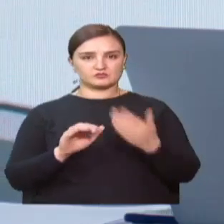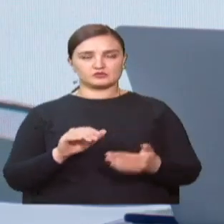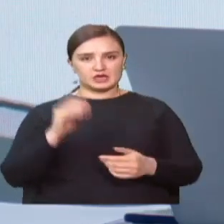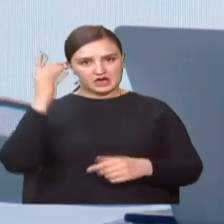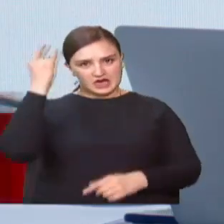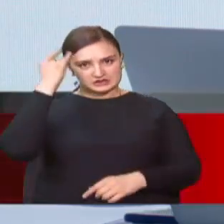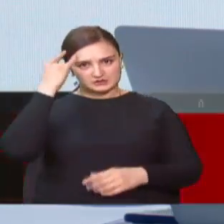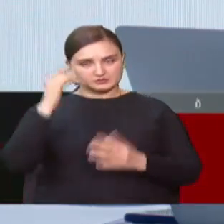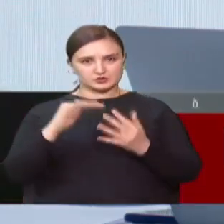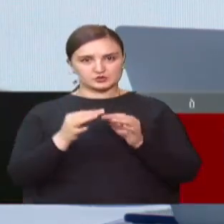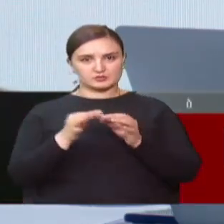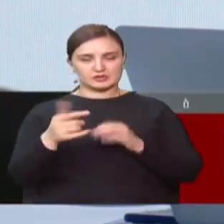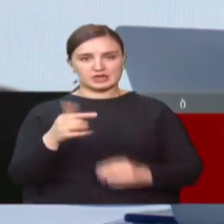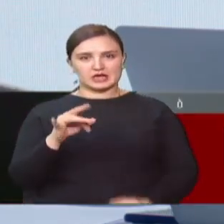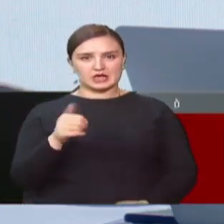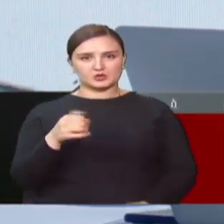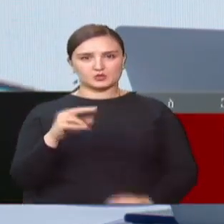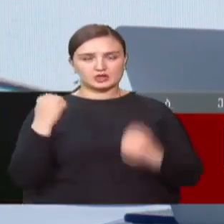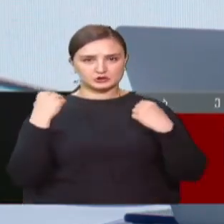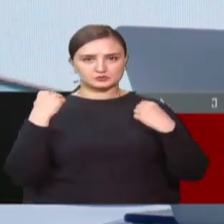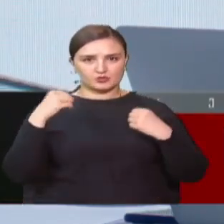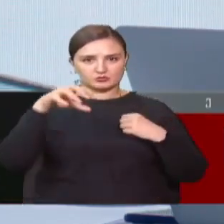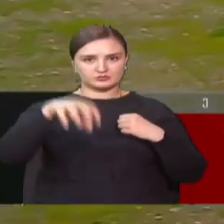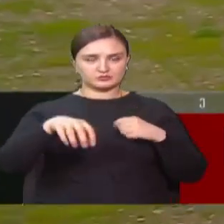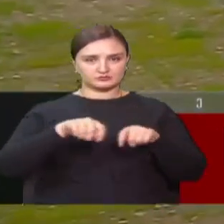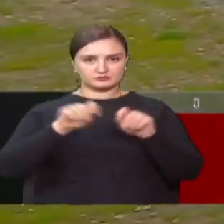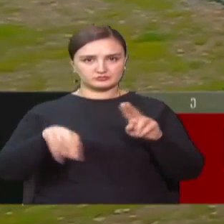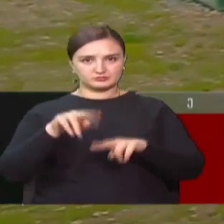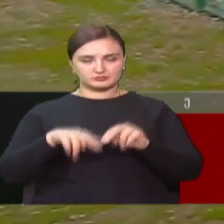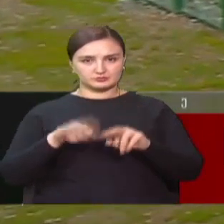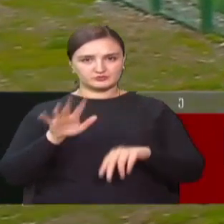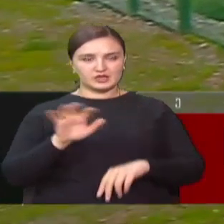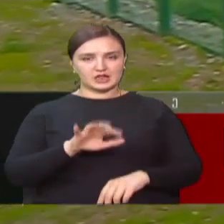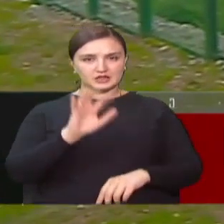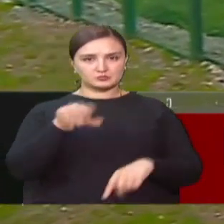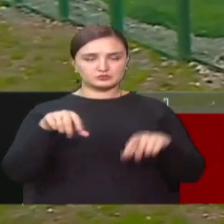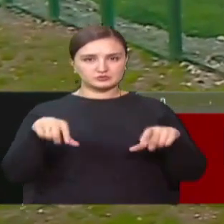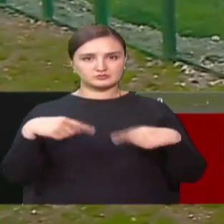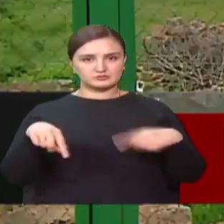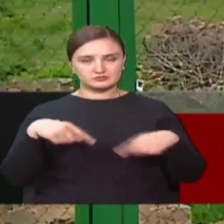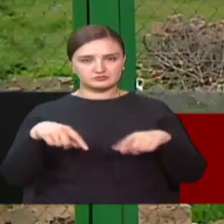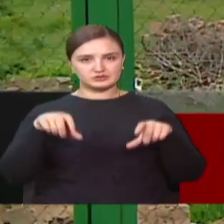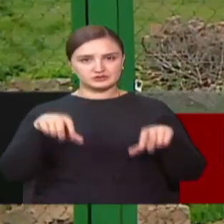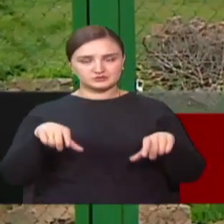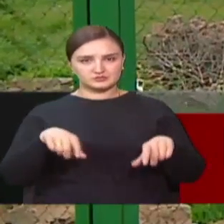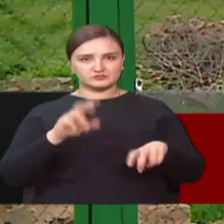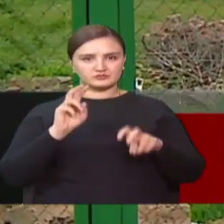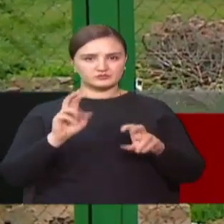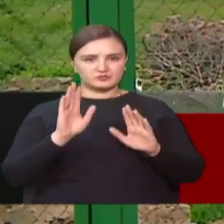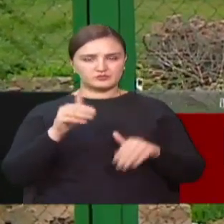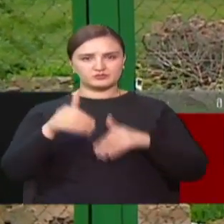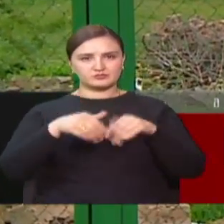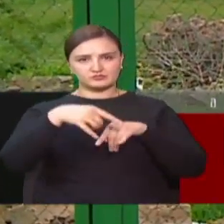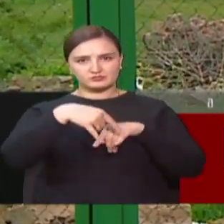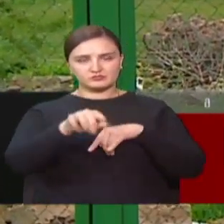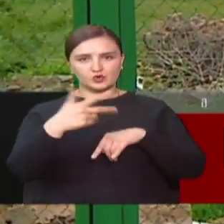Kaspis municipalitetis sopel Garikulashi sport kompleksi shendeba dagegmilia saphegburto da kalatburtis stadionebisa da futzalis darbazis satsura auzisa da